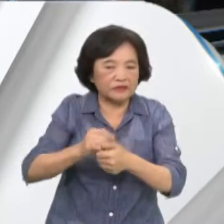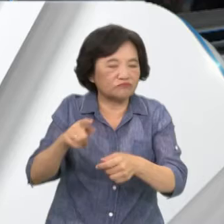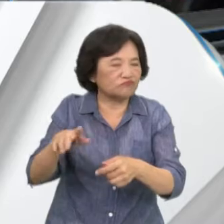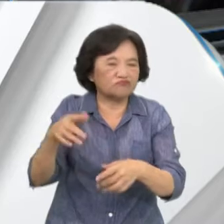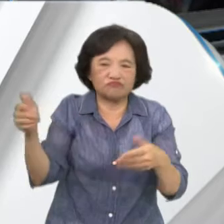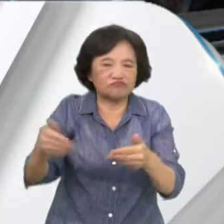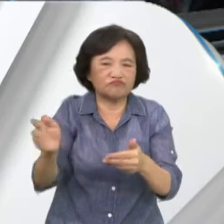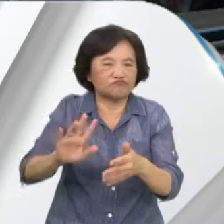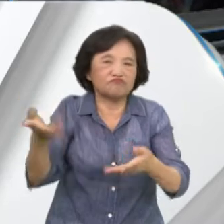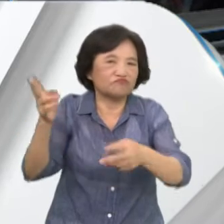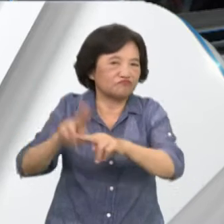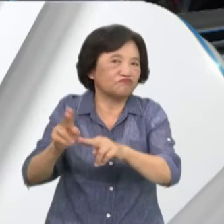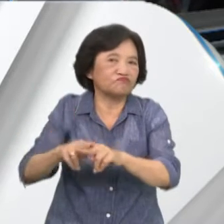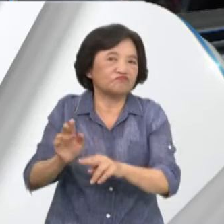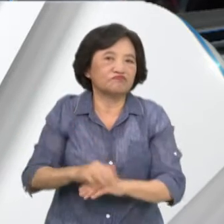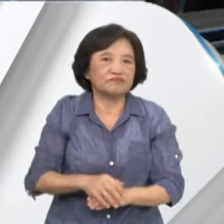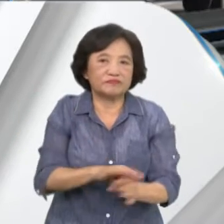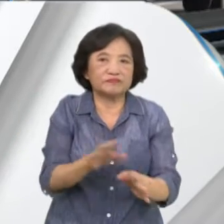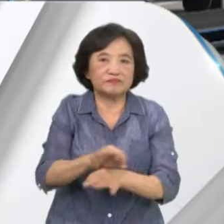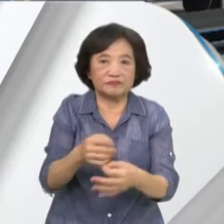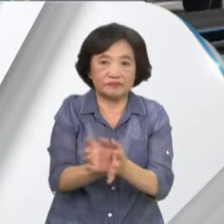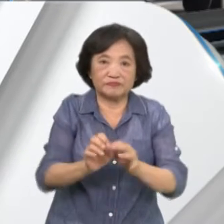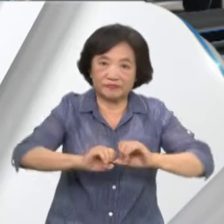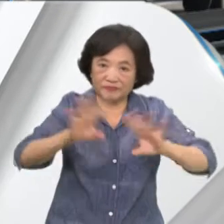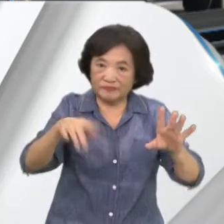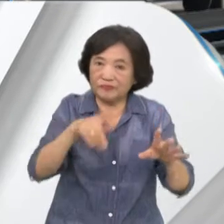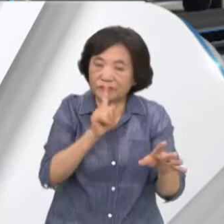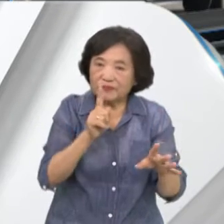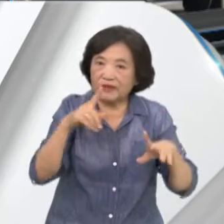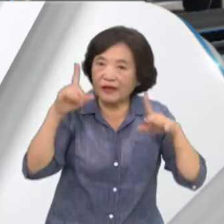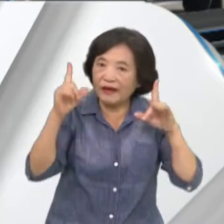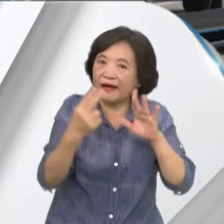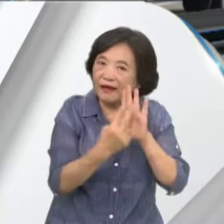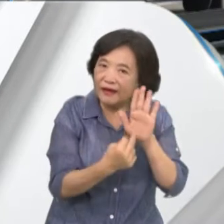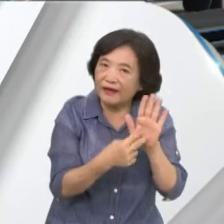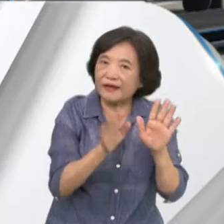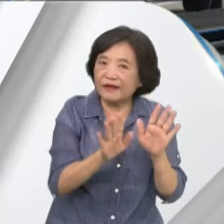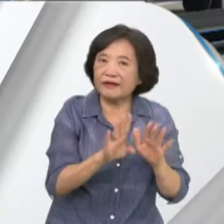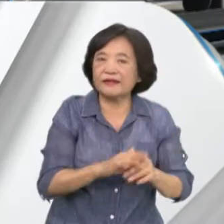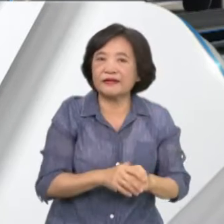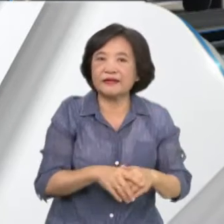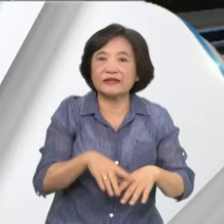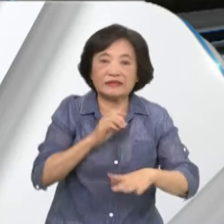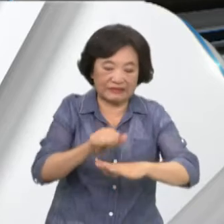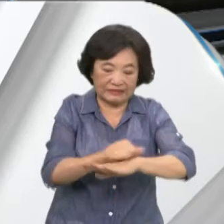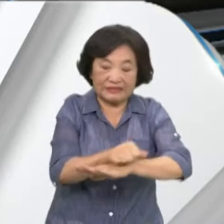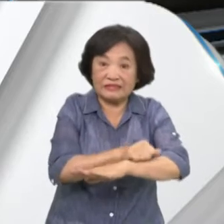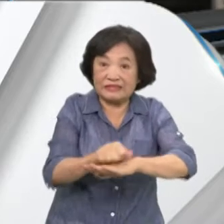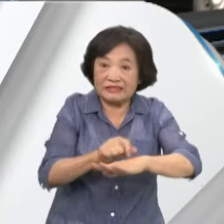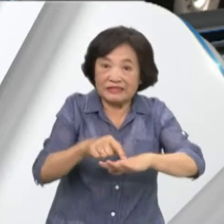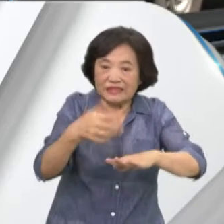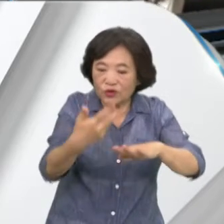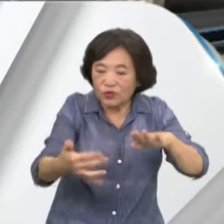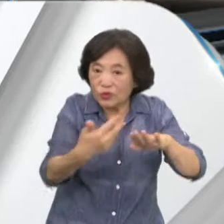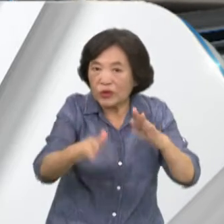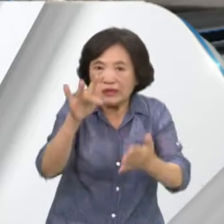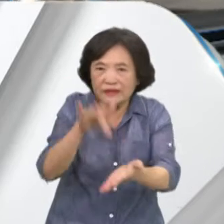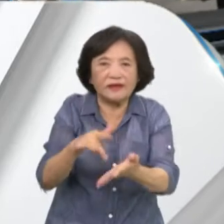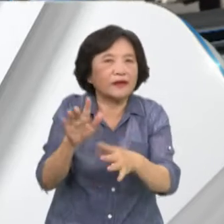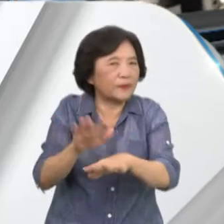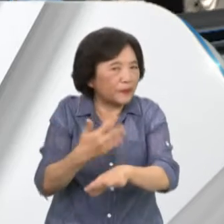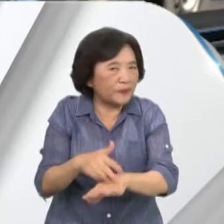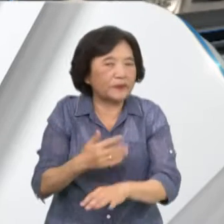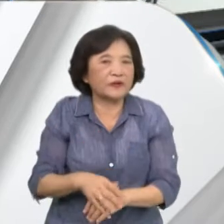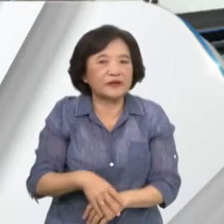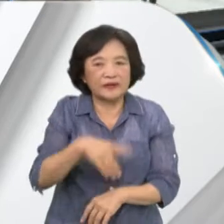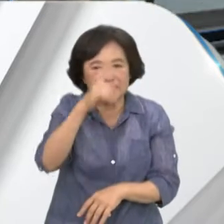天而呢查到转移。经济部能源局是在第千百个出来亲戚，公司供电板不会重